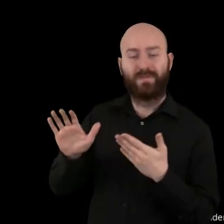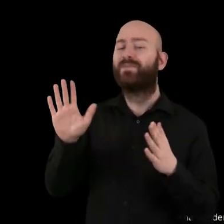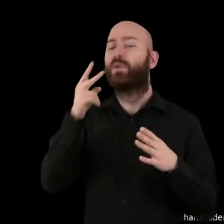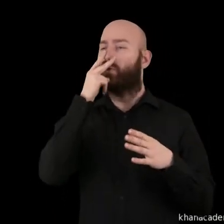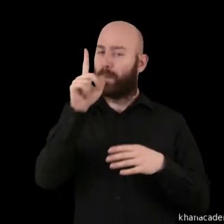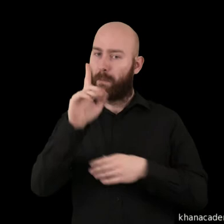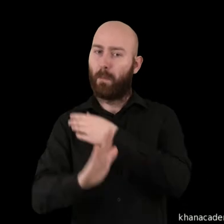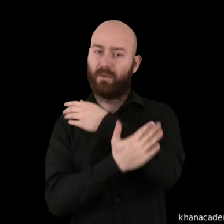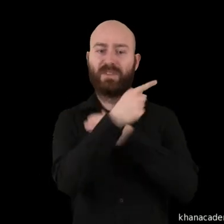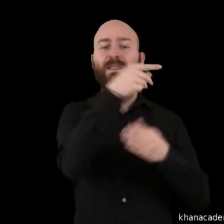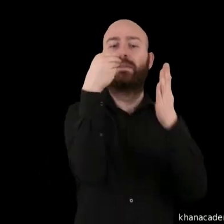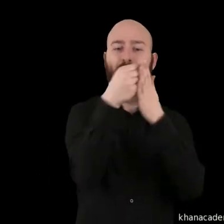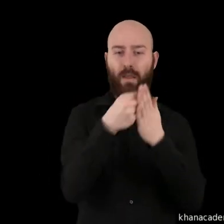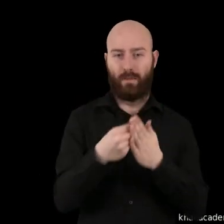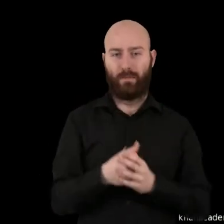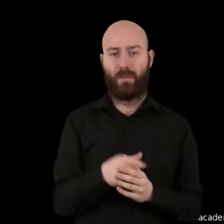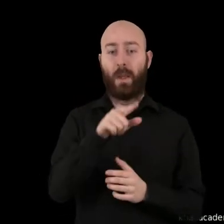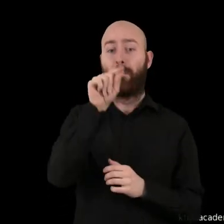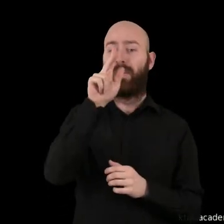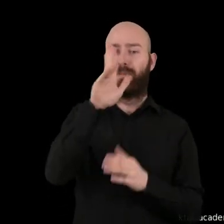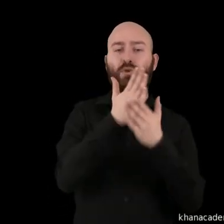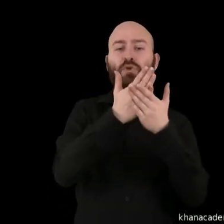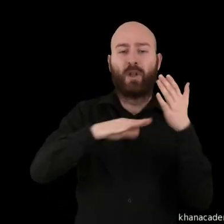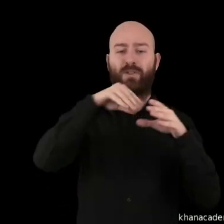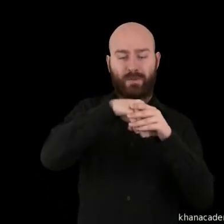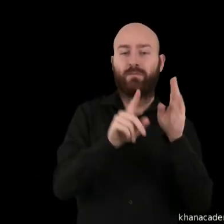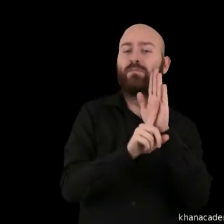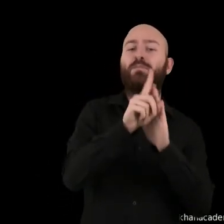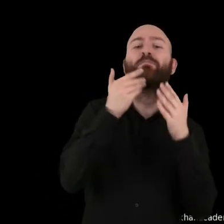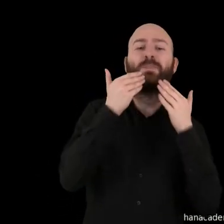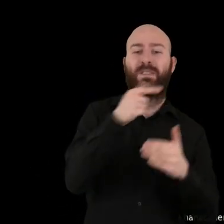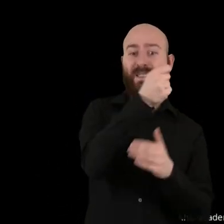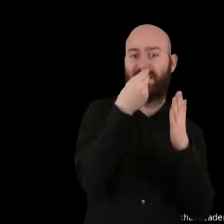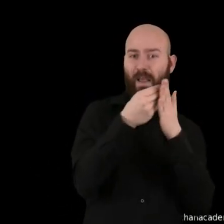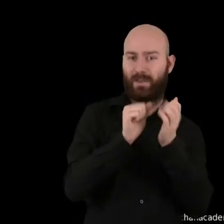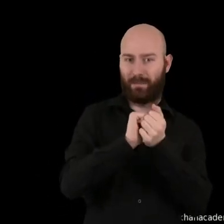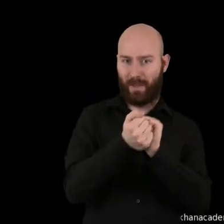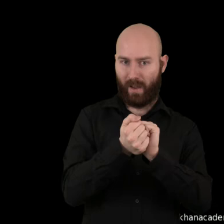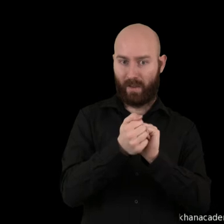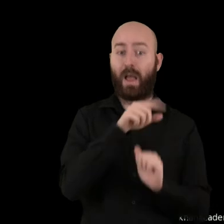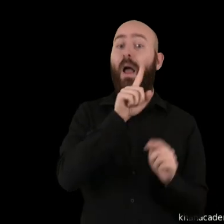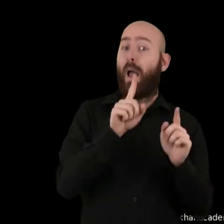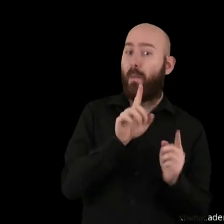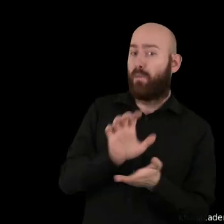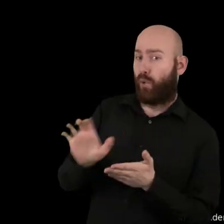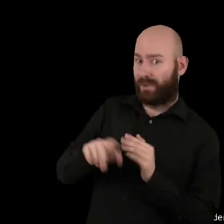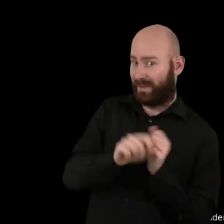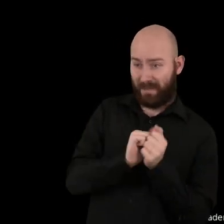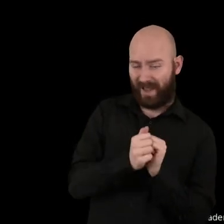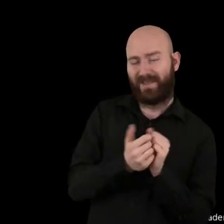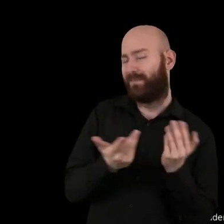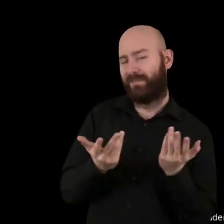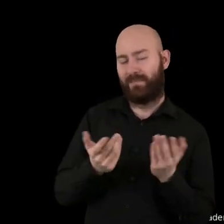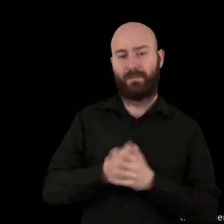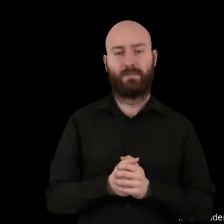Ważną wskazówką jest ta cena. Bo PKB częściowo mógł wzrosnąć z powodu ceny. A to nie zwiększa wielkości